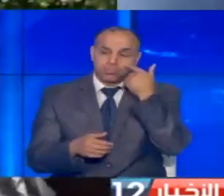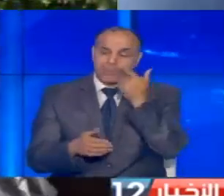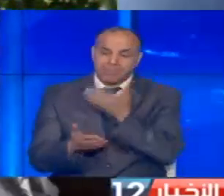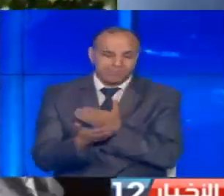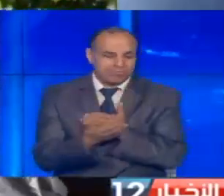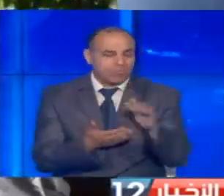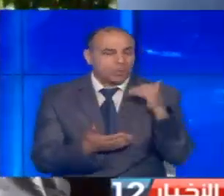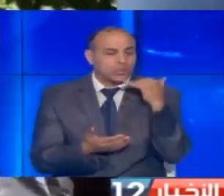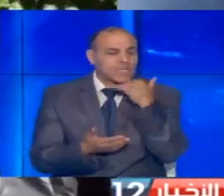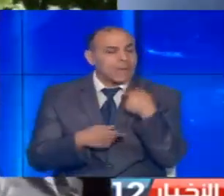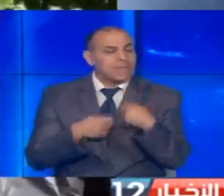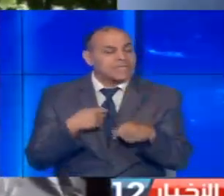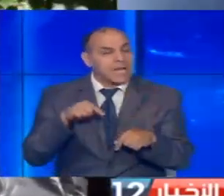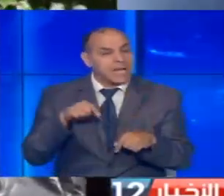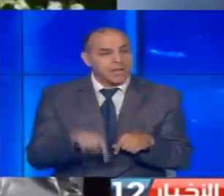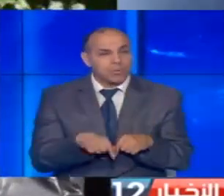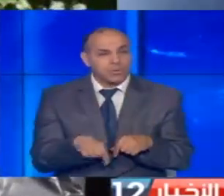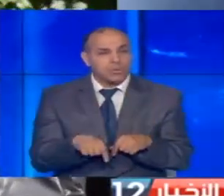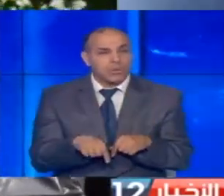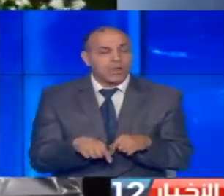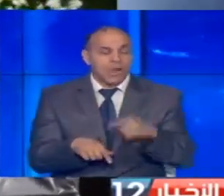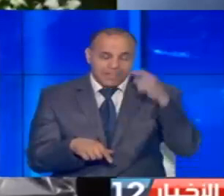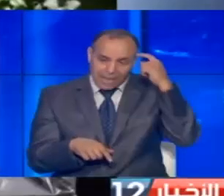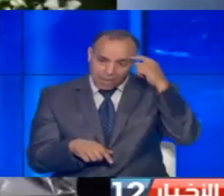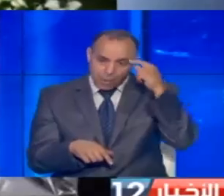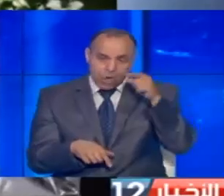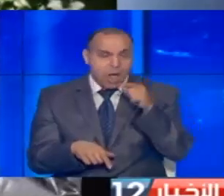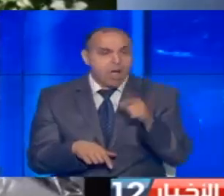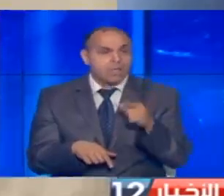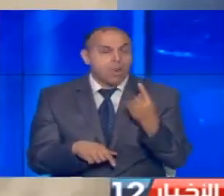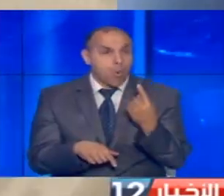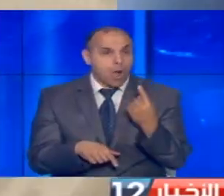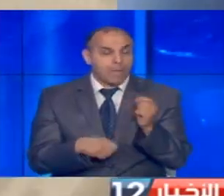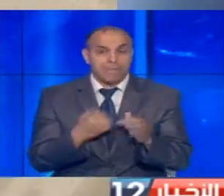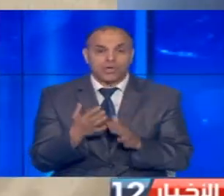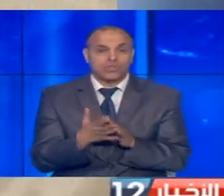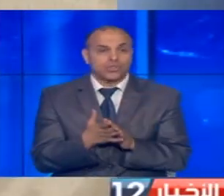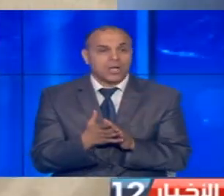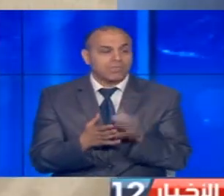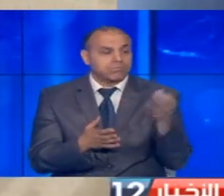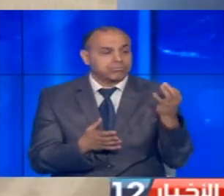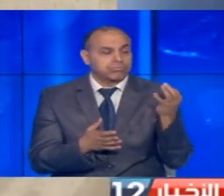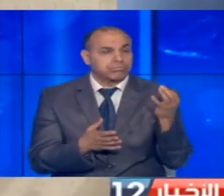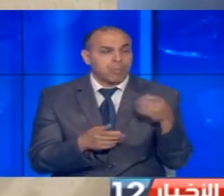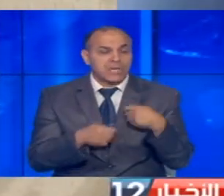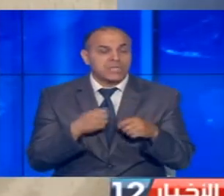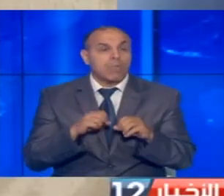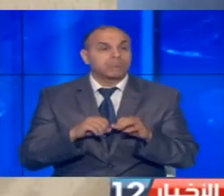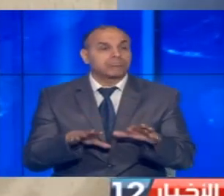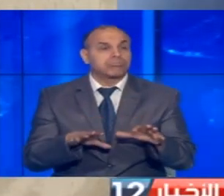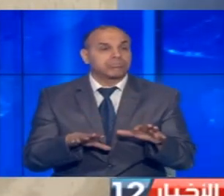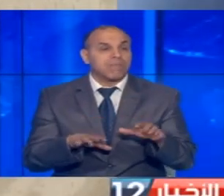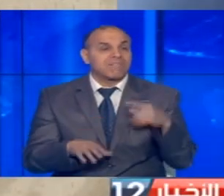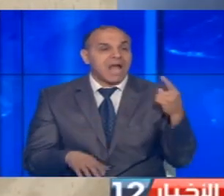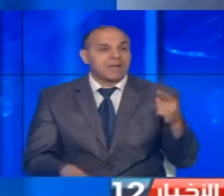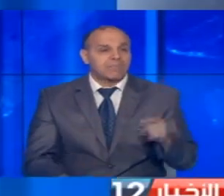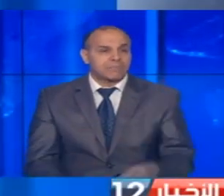على التلوث البلاستيكي، نظرا لأن لديها واحدة من أعلى معدلات تدوير البلاستيك في